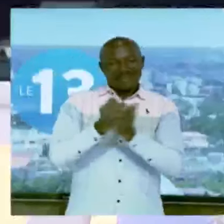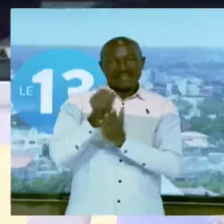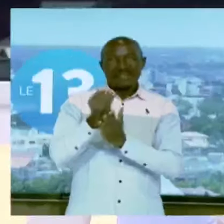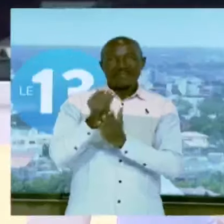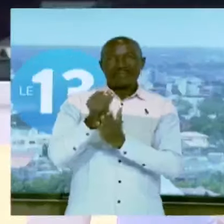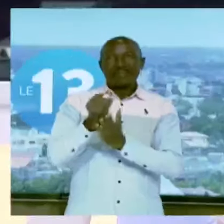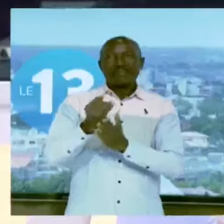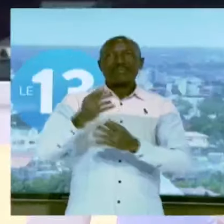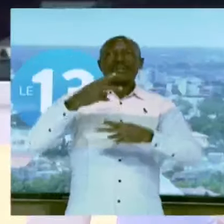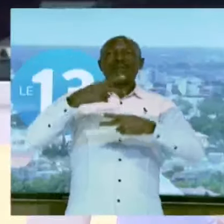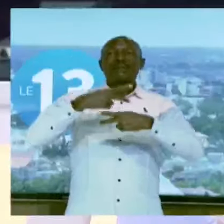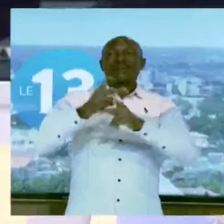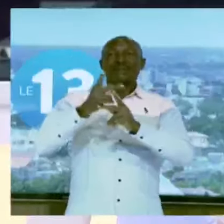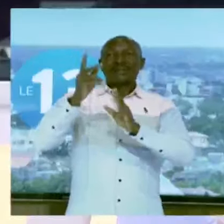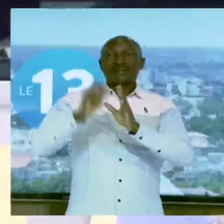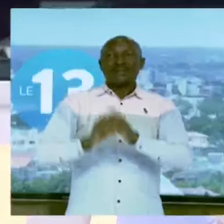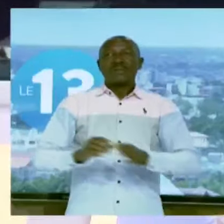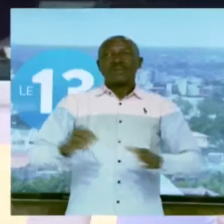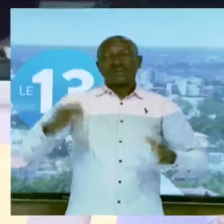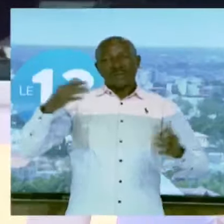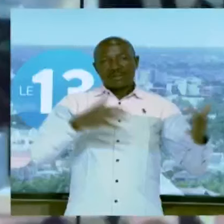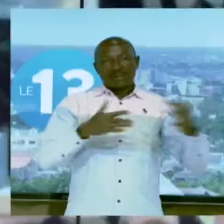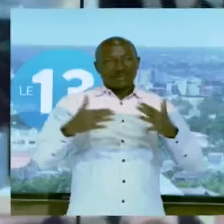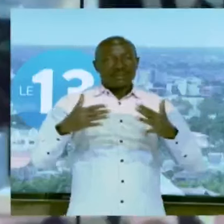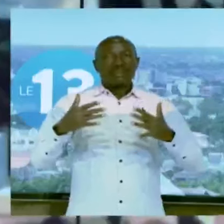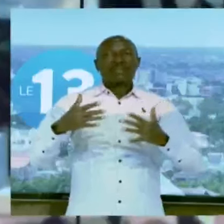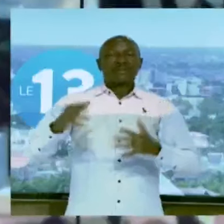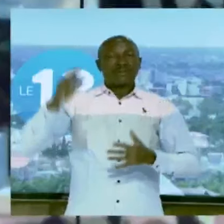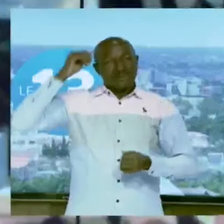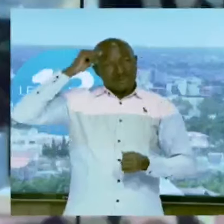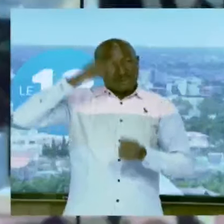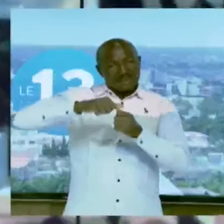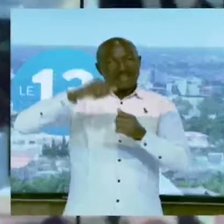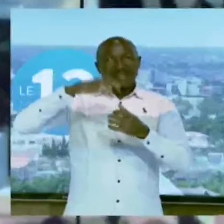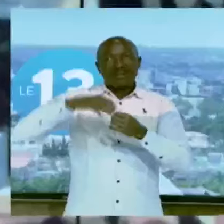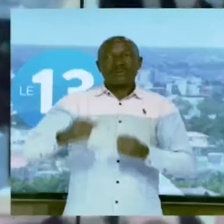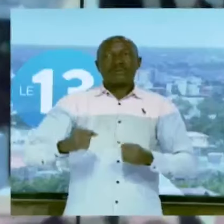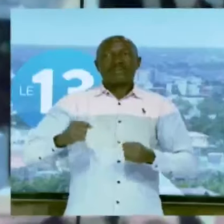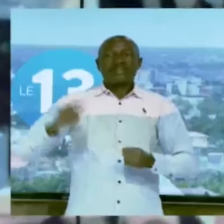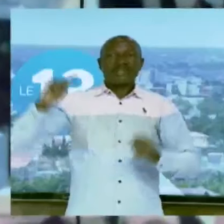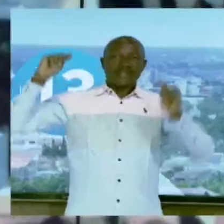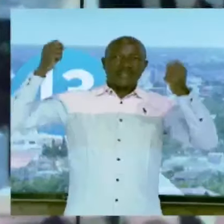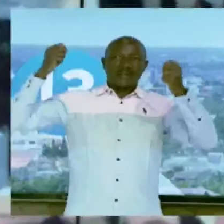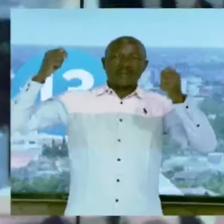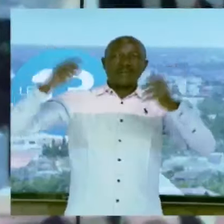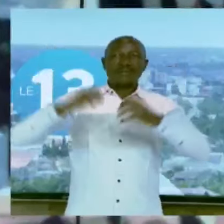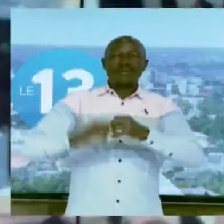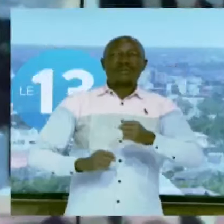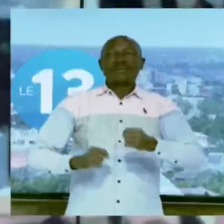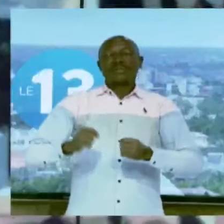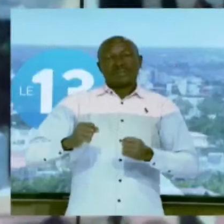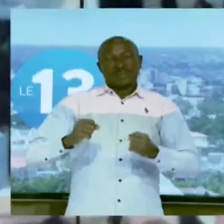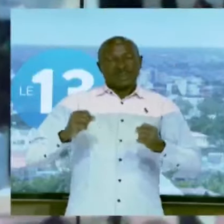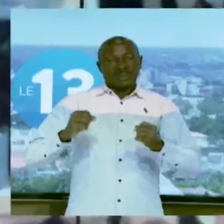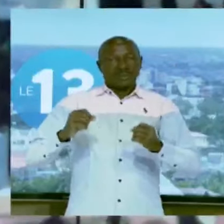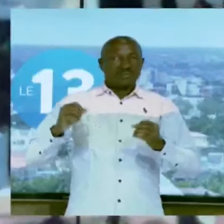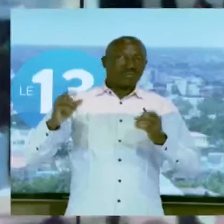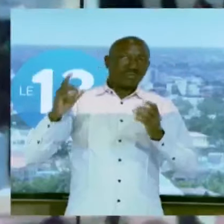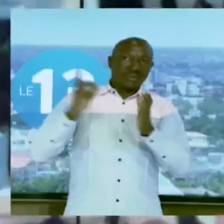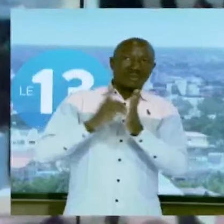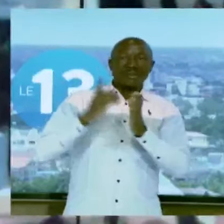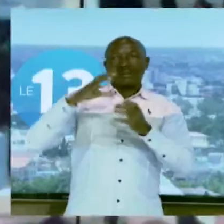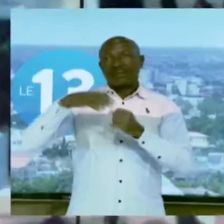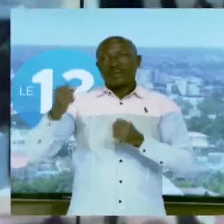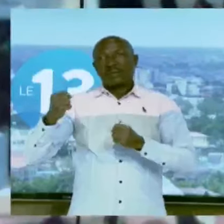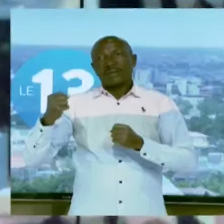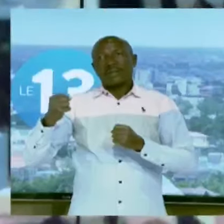Production littéraire sur la lutte contre le terrorisme, l'on retient le thème de soutenance de mémoire du sous-officier de police du nom de Seyon. Le